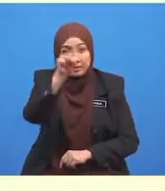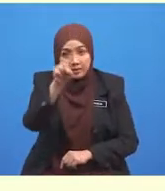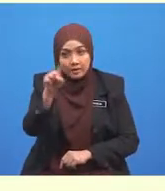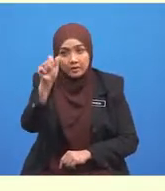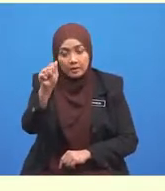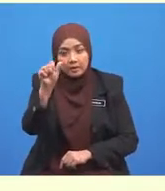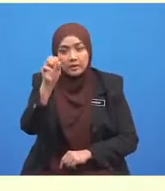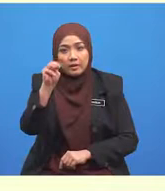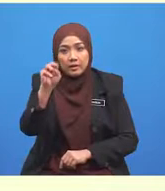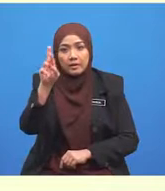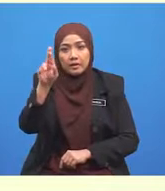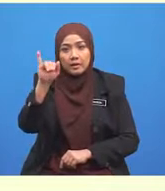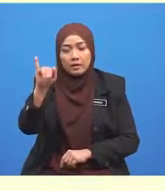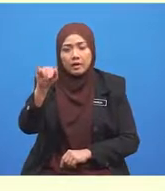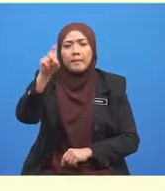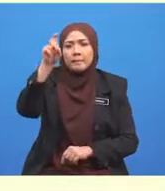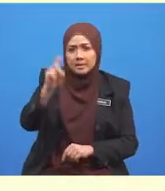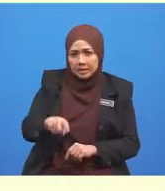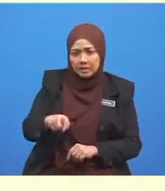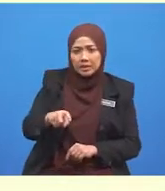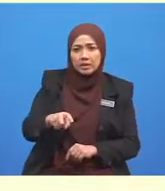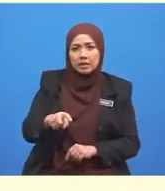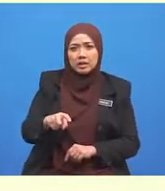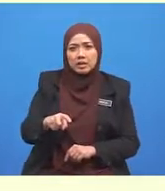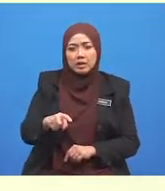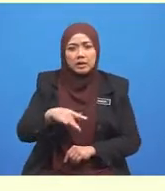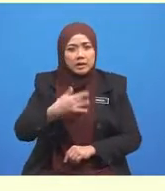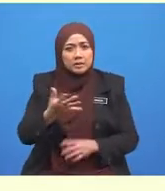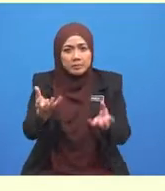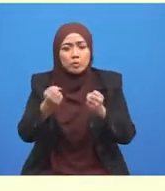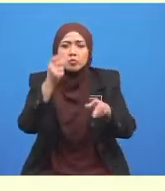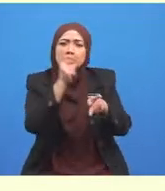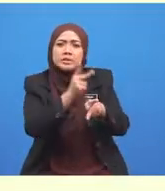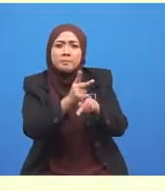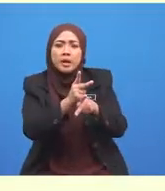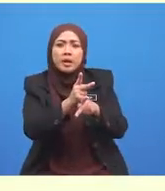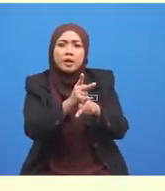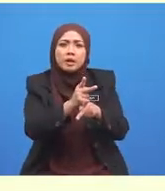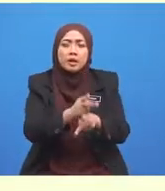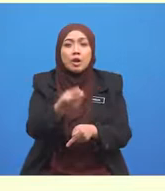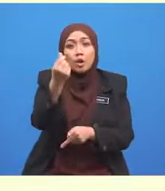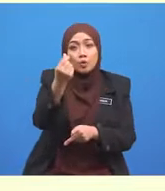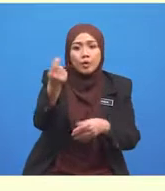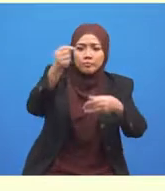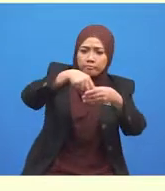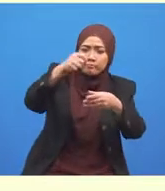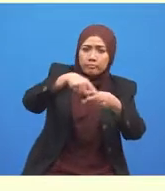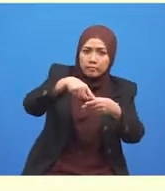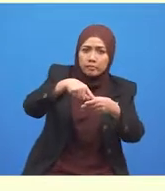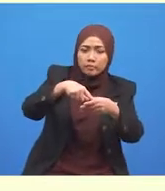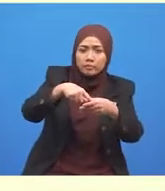Zamri perlulah menanam semangat menabung untuk mendapatkan sesuatu